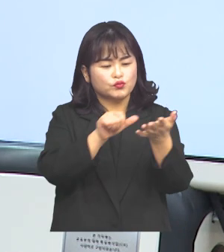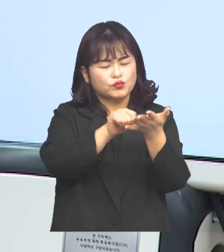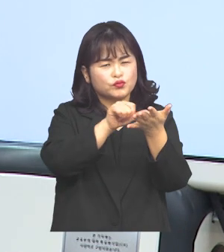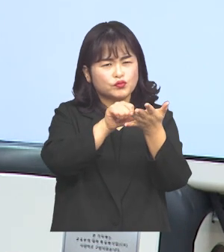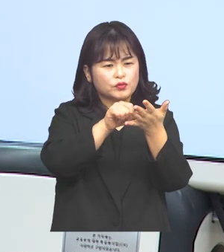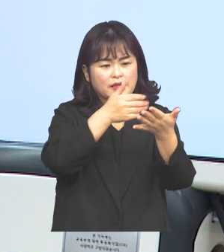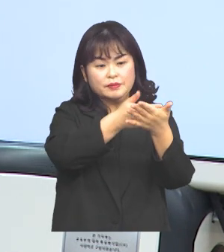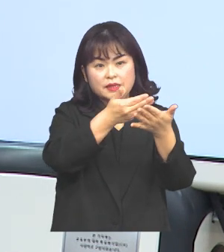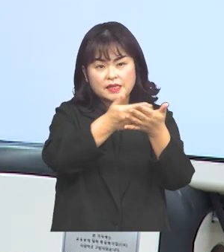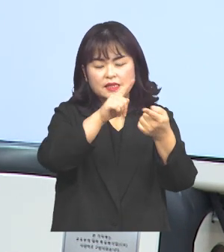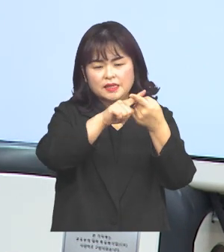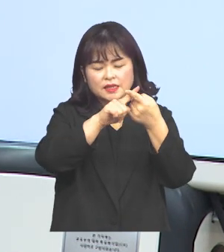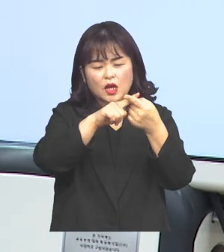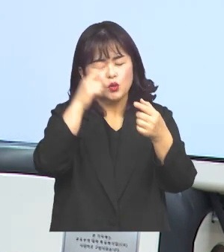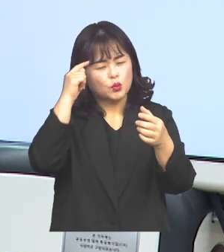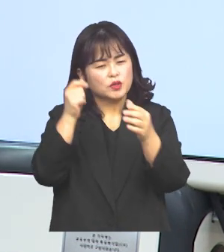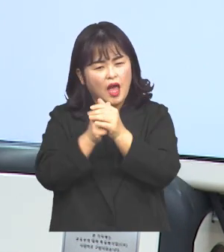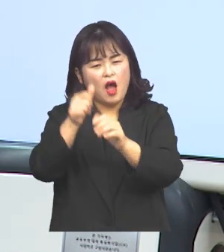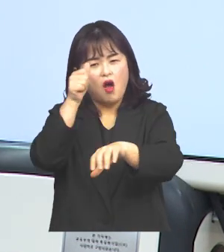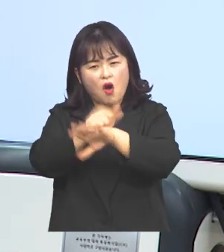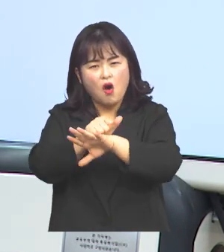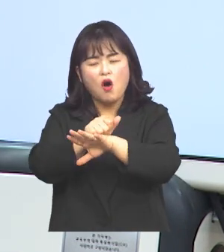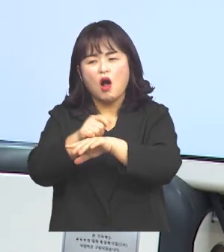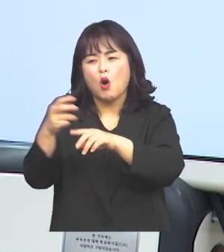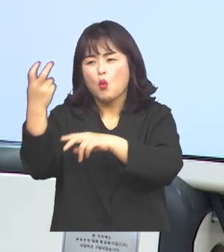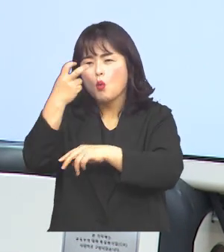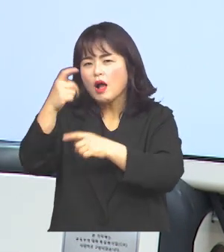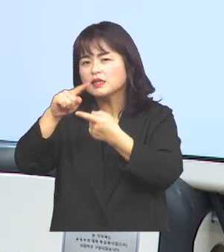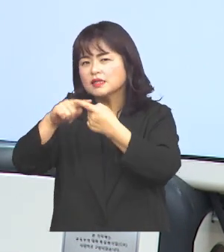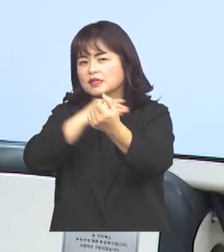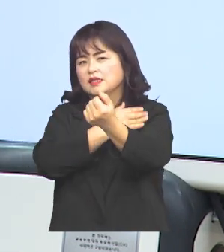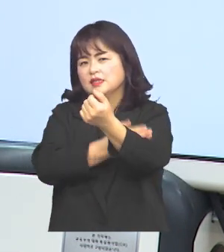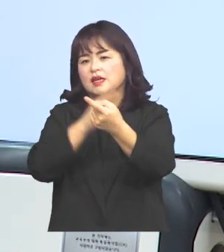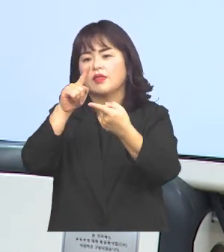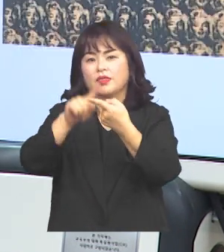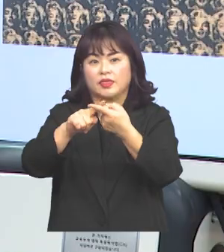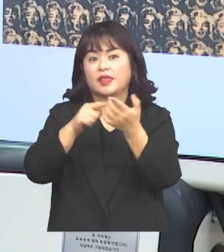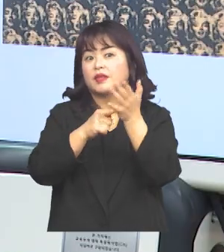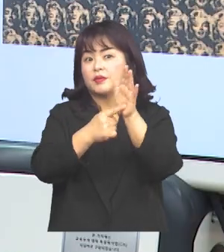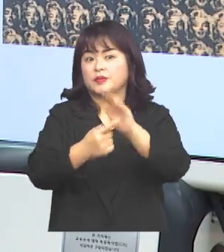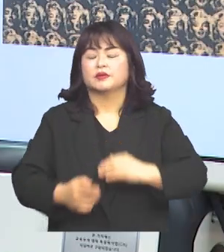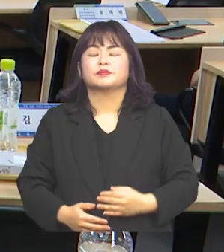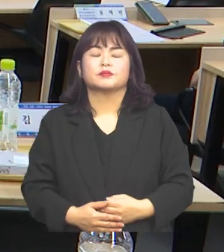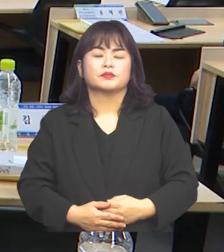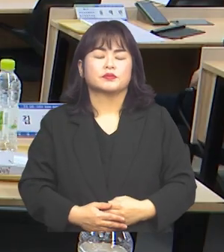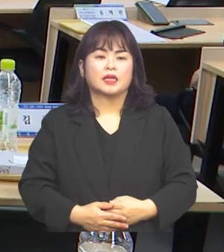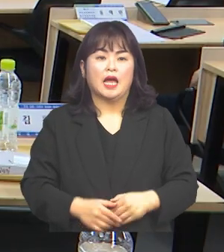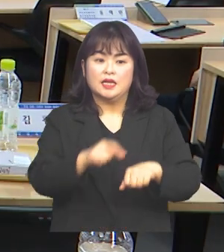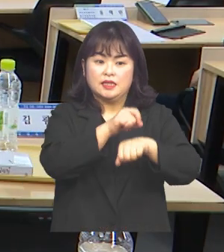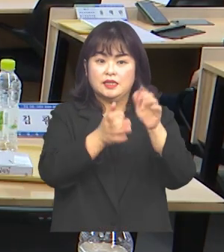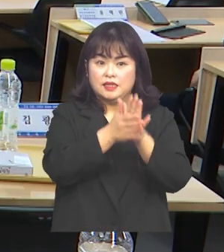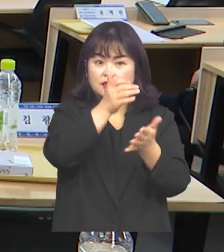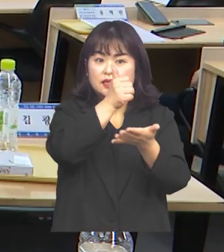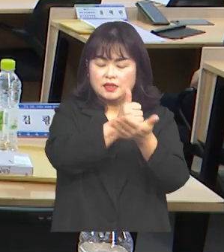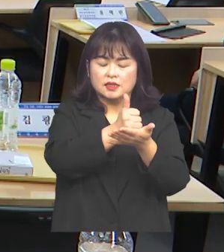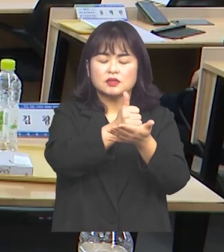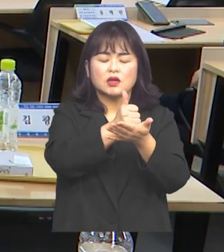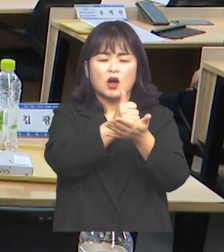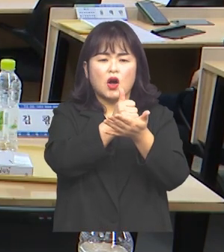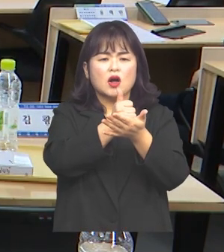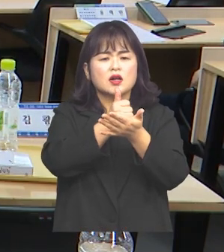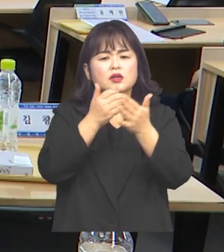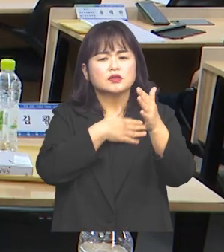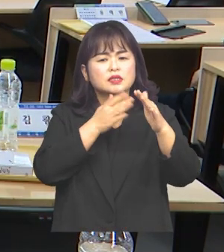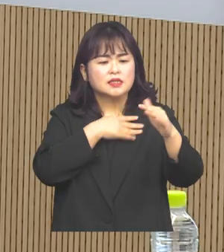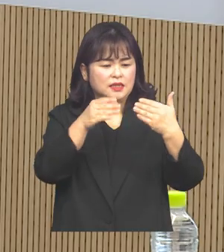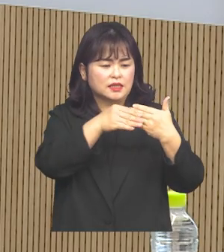작품을 소개하며 리더가 독창성과 관찰력을 발휘해야 한다고도 조언했습니다. 이 시장은 리더는